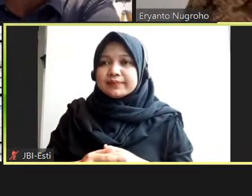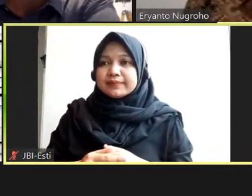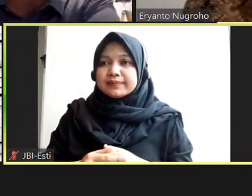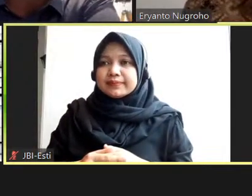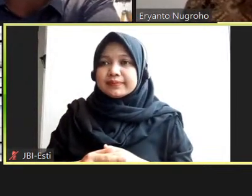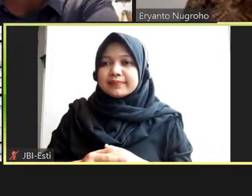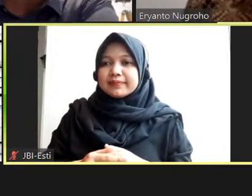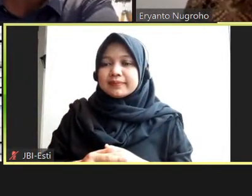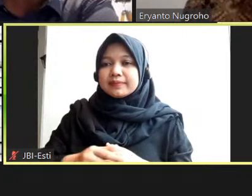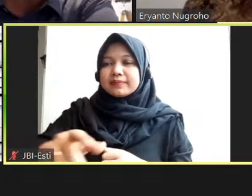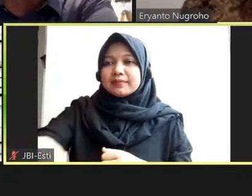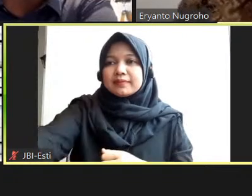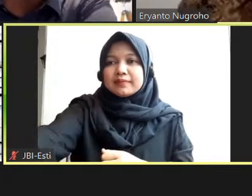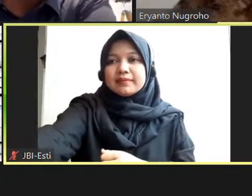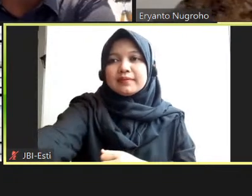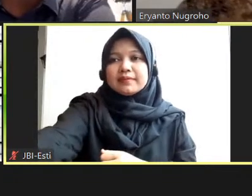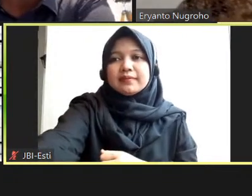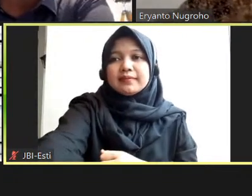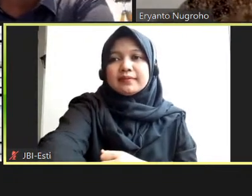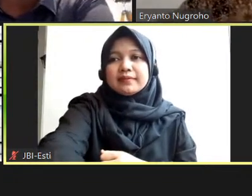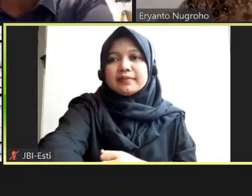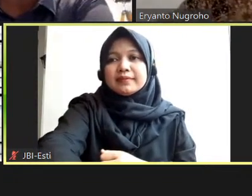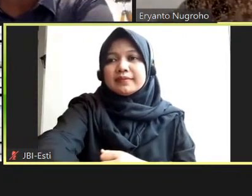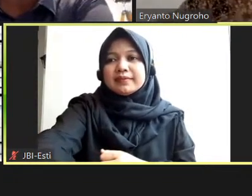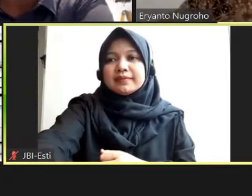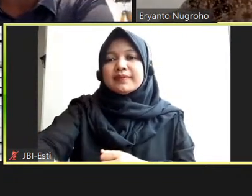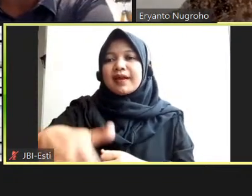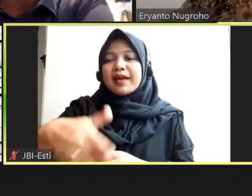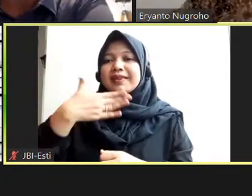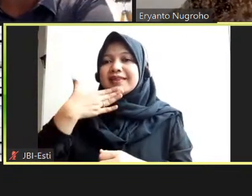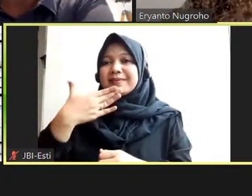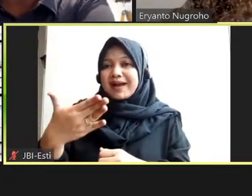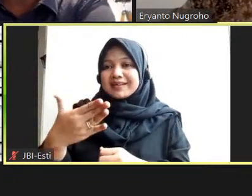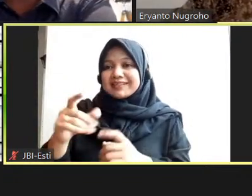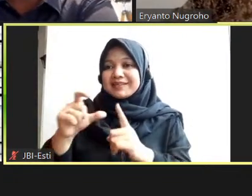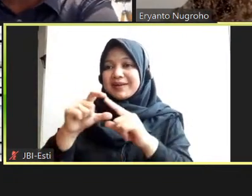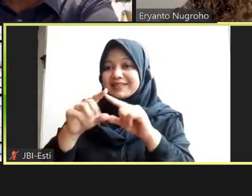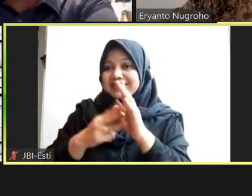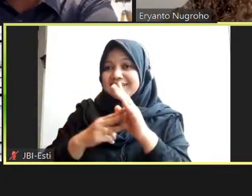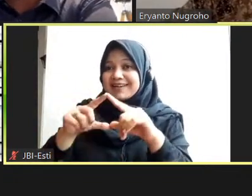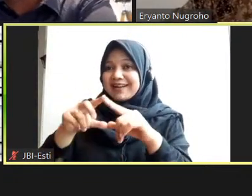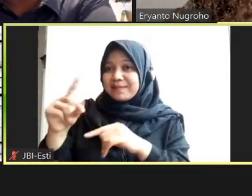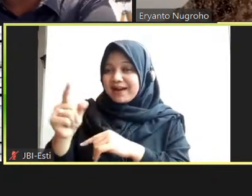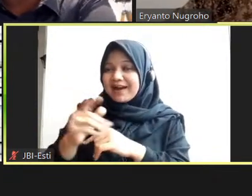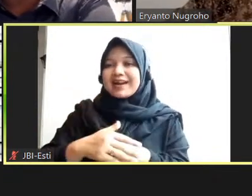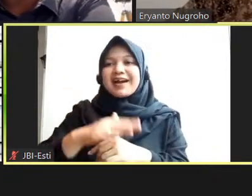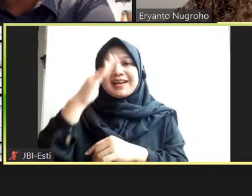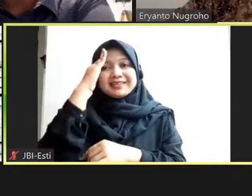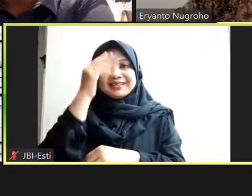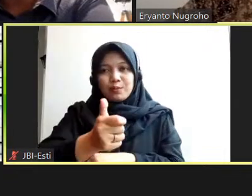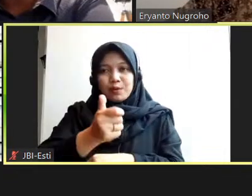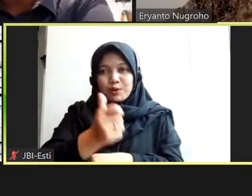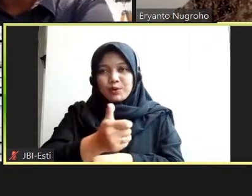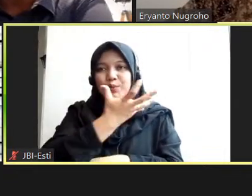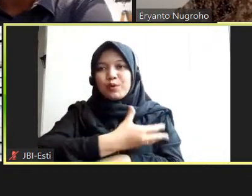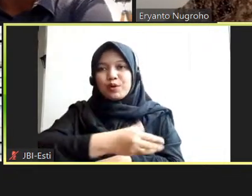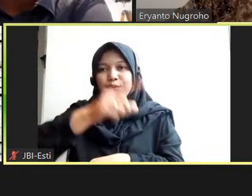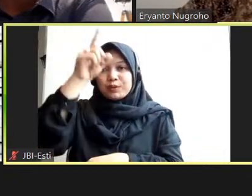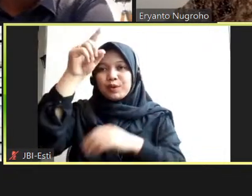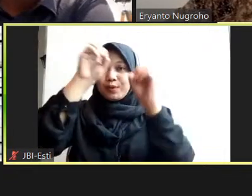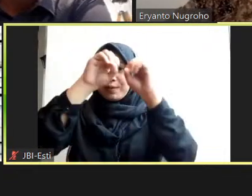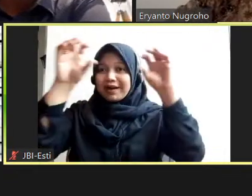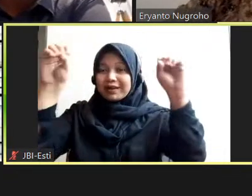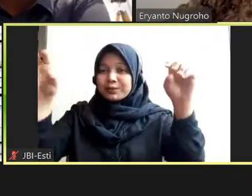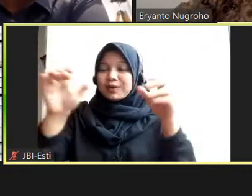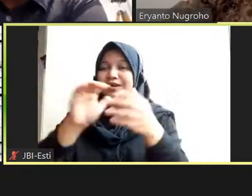Baik, terima kasih Mas Gama. Assalamualaikum warahmatullahi wabarakatuh. Salam sejahtera, selamat